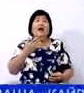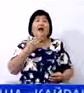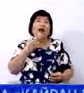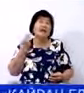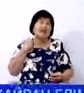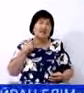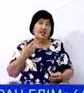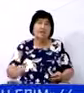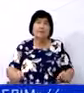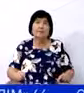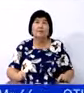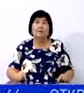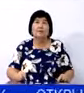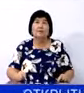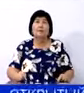английском.